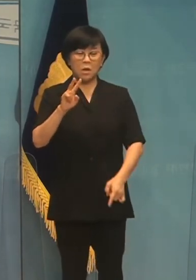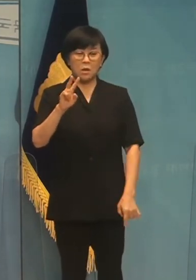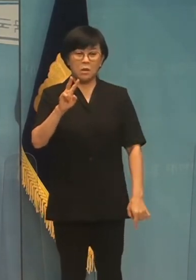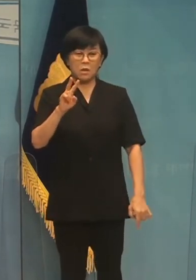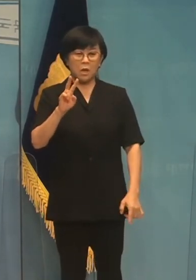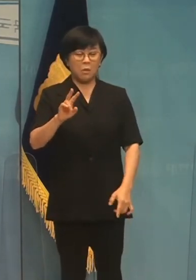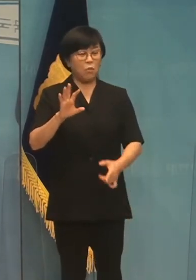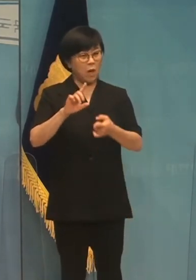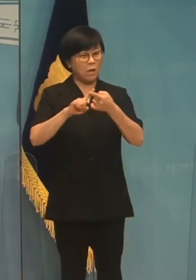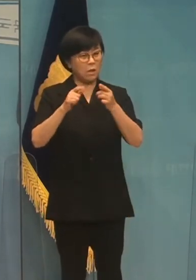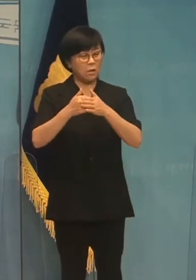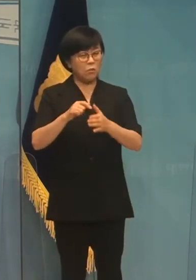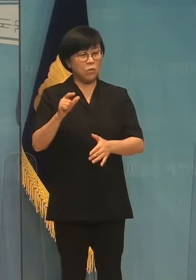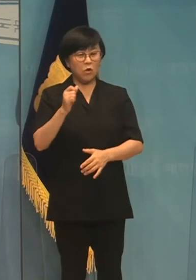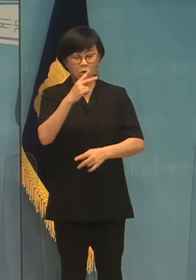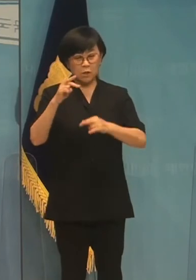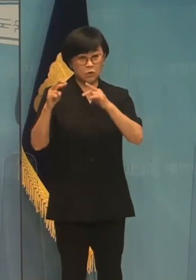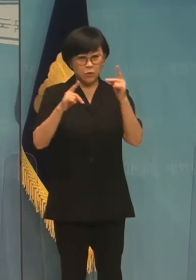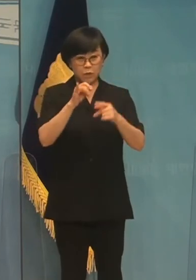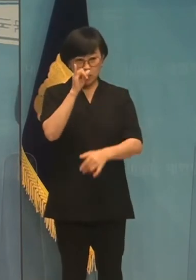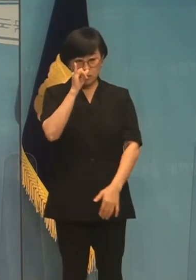하는 논쟁이라도 있었지만